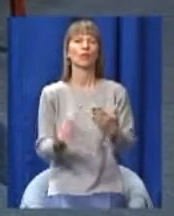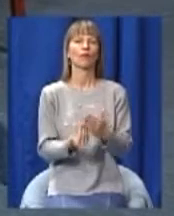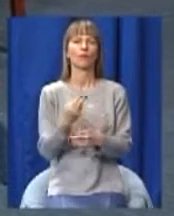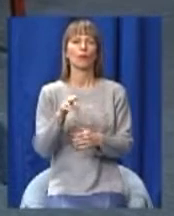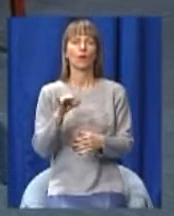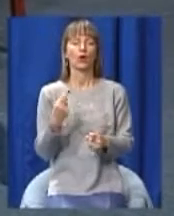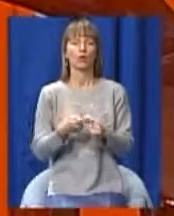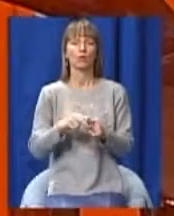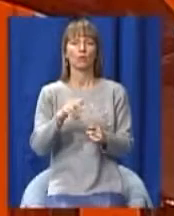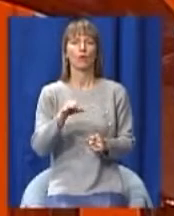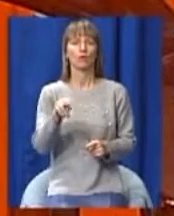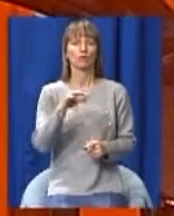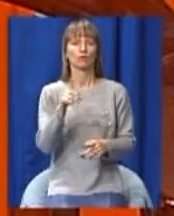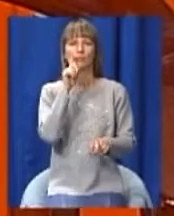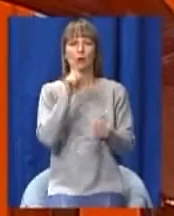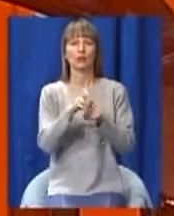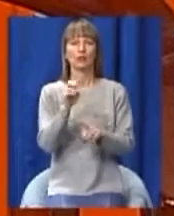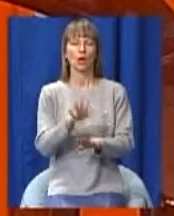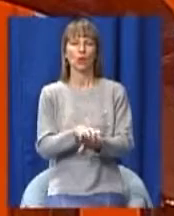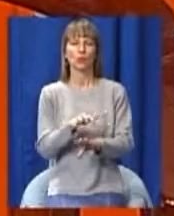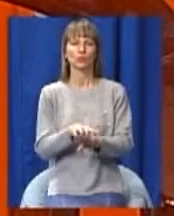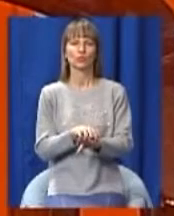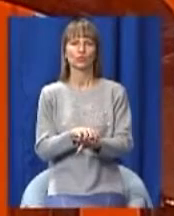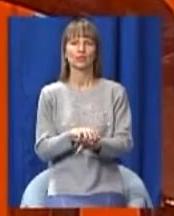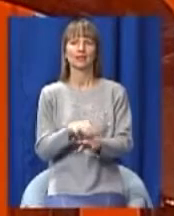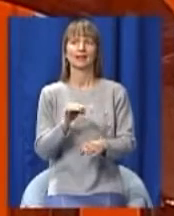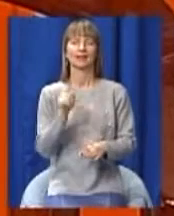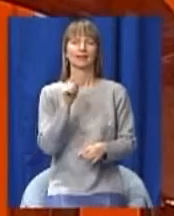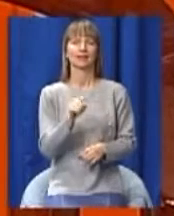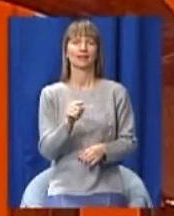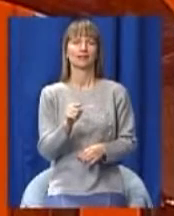цю породу? Вони схожі на кошик, і вони...